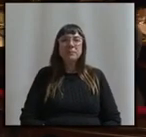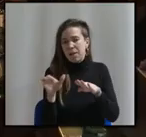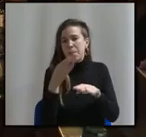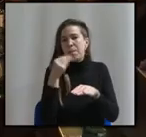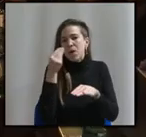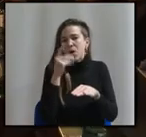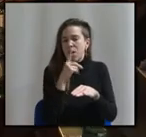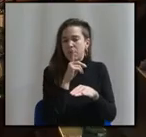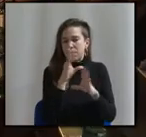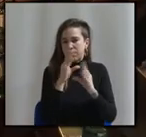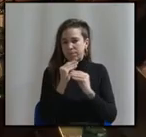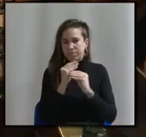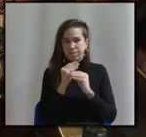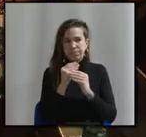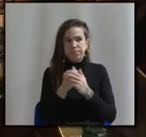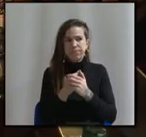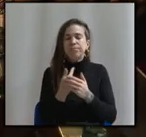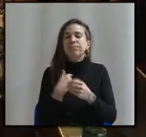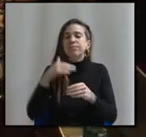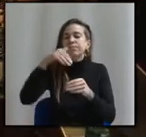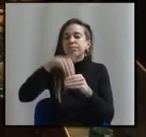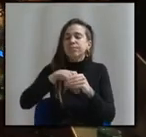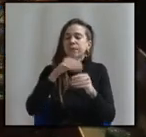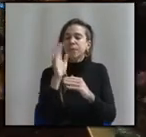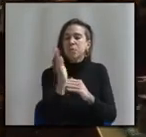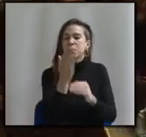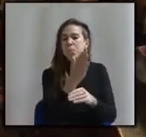Gràcies. Passem a votació de la moció. Vots a favor?